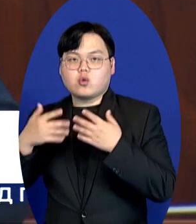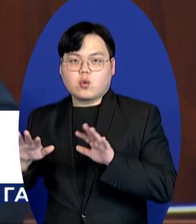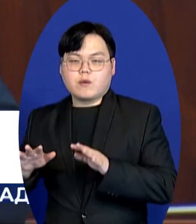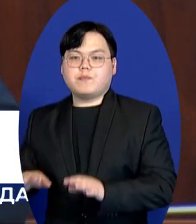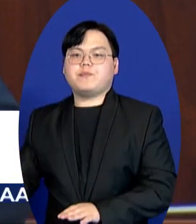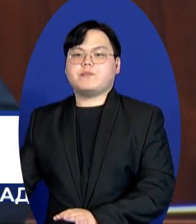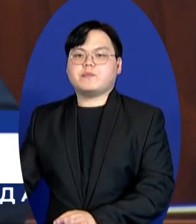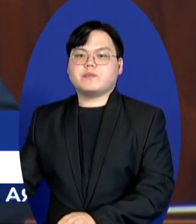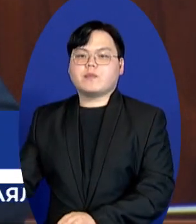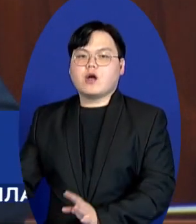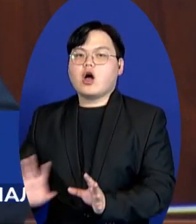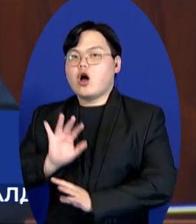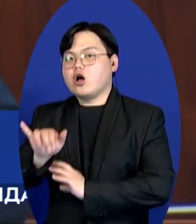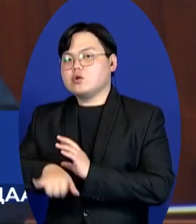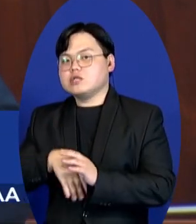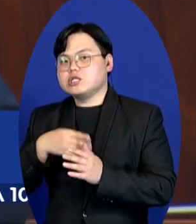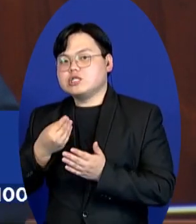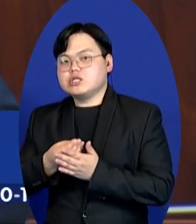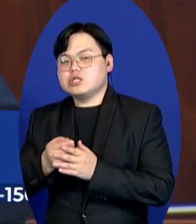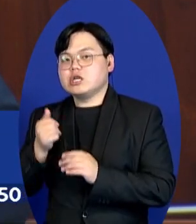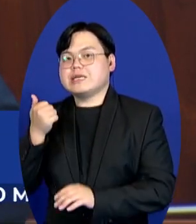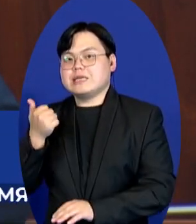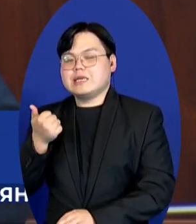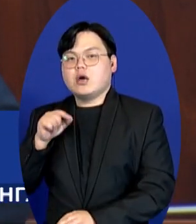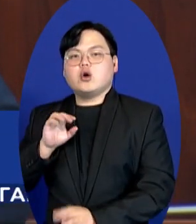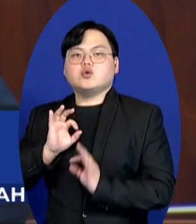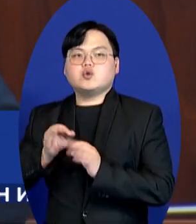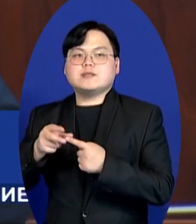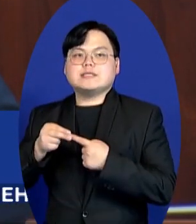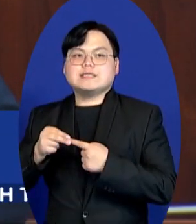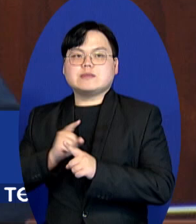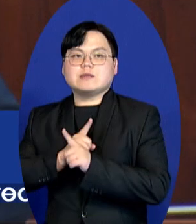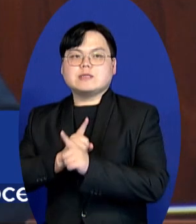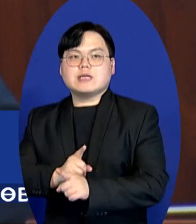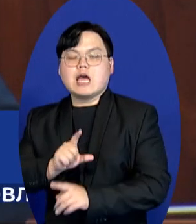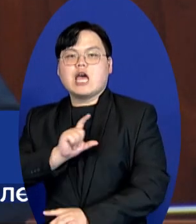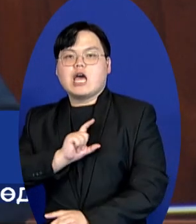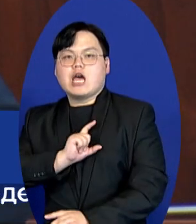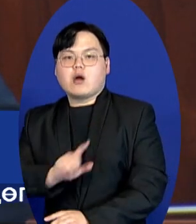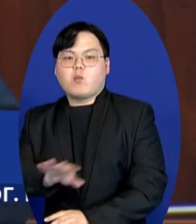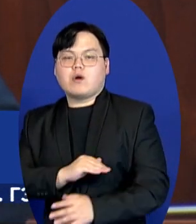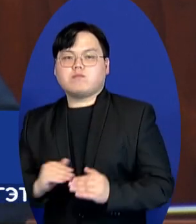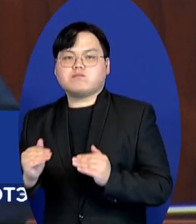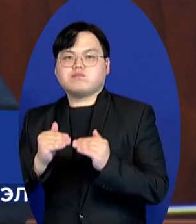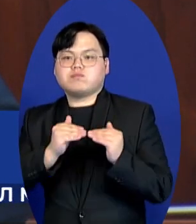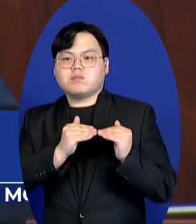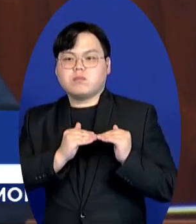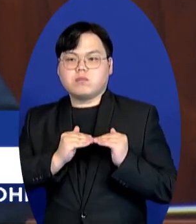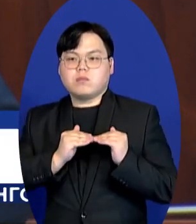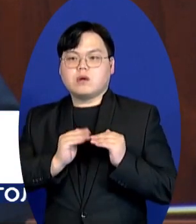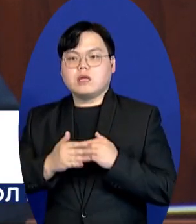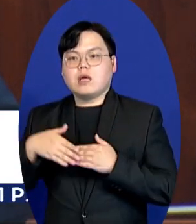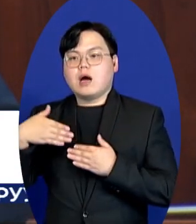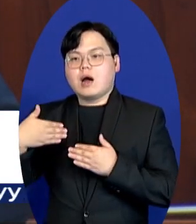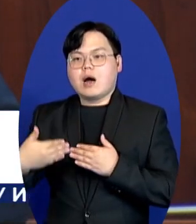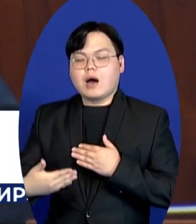жишг энэ зөв зарчмаа даагад эрх мэдлийн хяналт тэнцлийг хангах үүднээс цаашаага давхар дээлээ